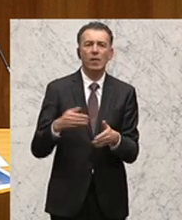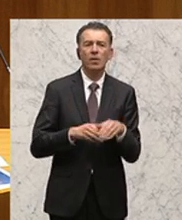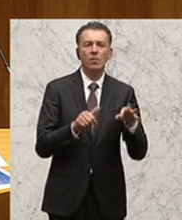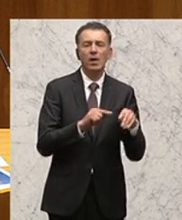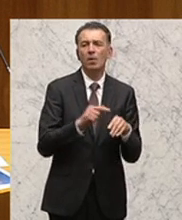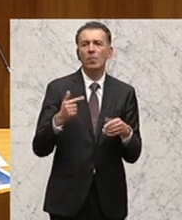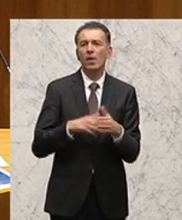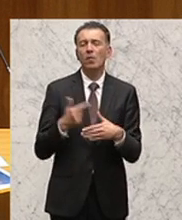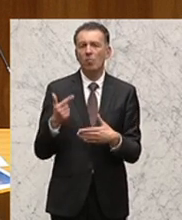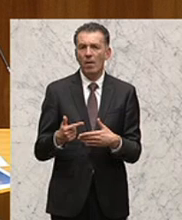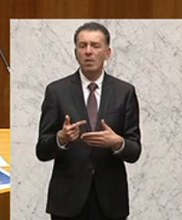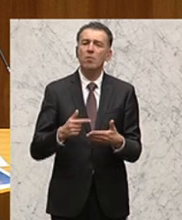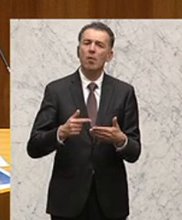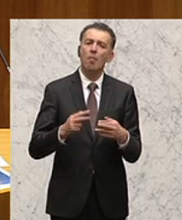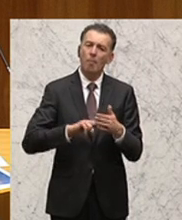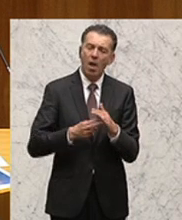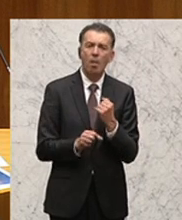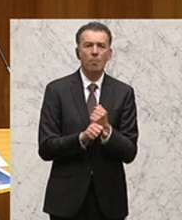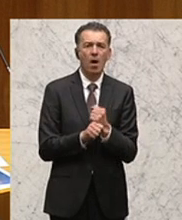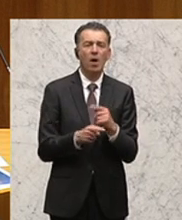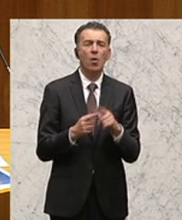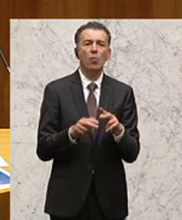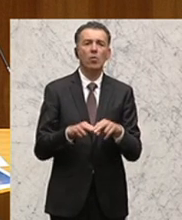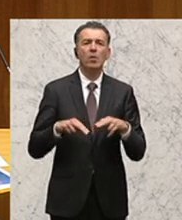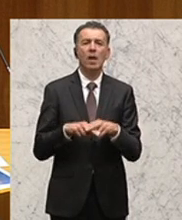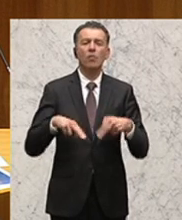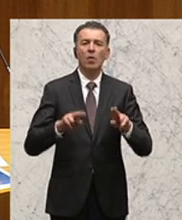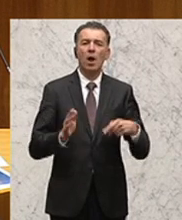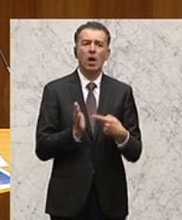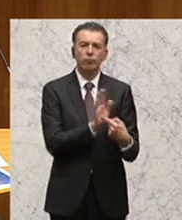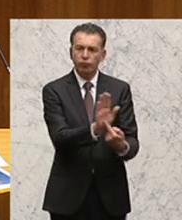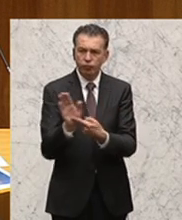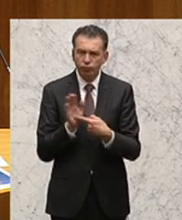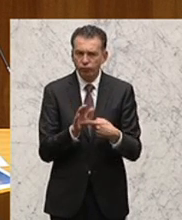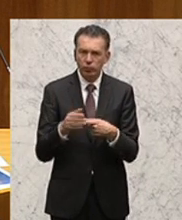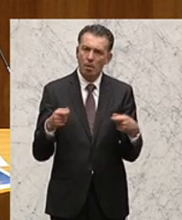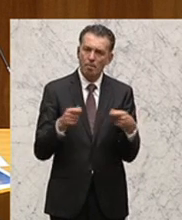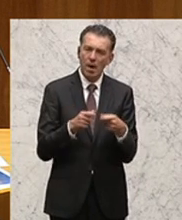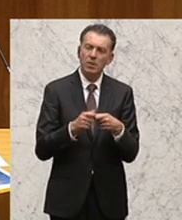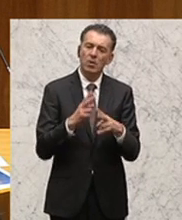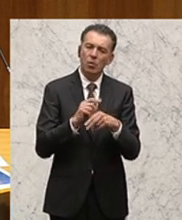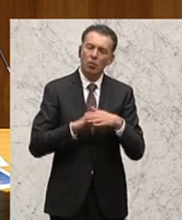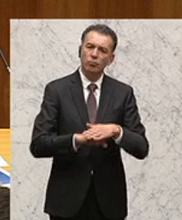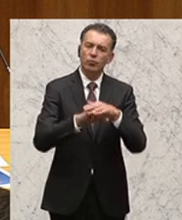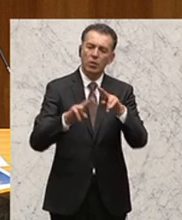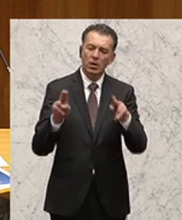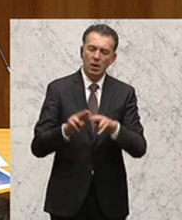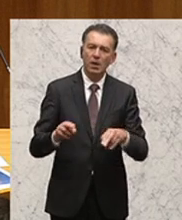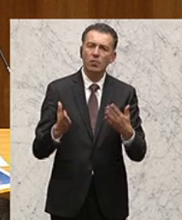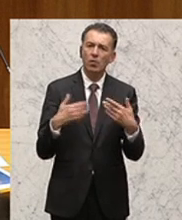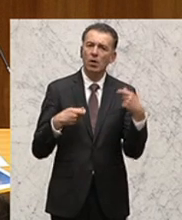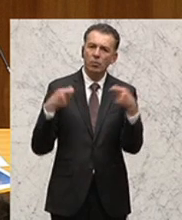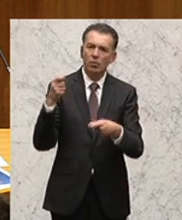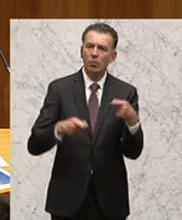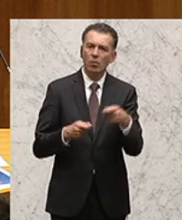bis 2020 zu erstellen und in der Folge dem Nationalrat vorzulegen, um die angemessenen österreichischen Beiträge zur internationalen